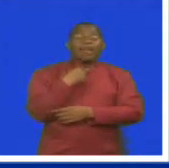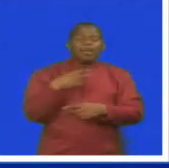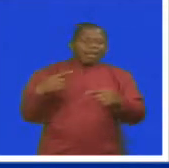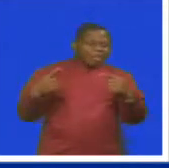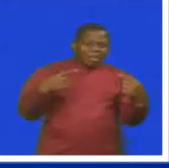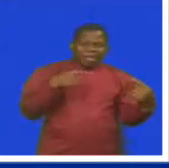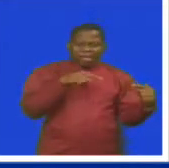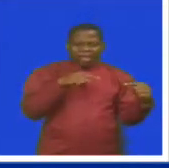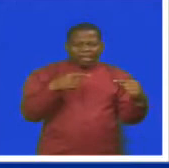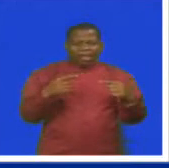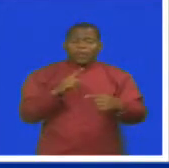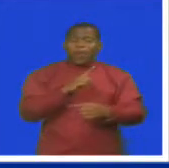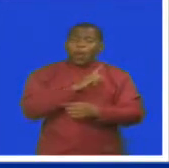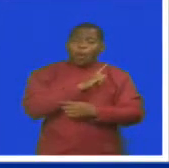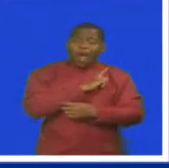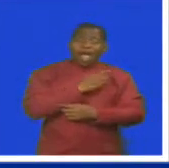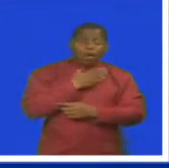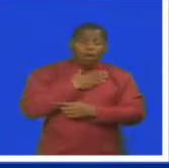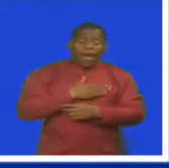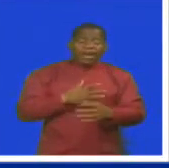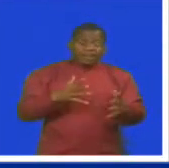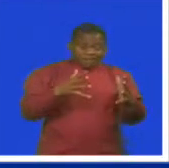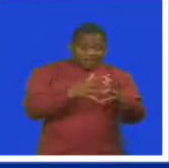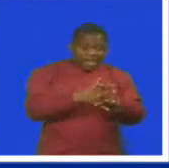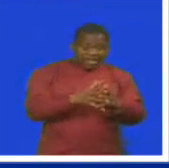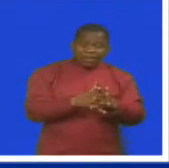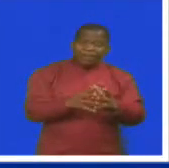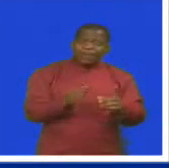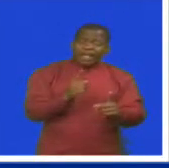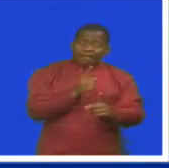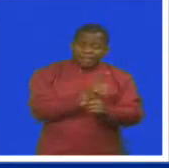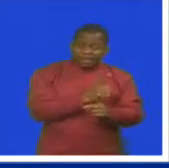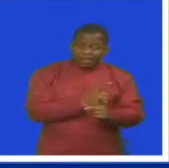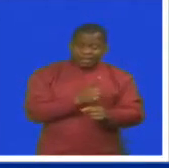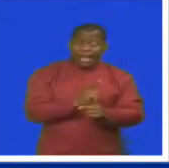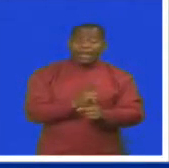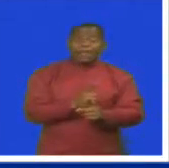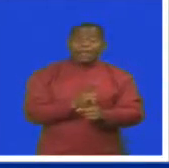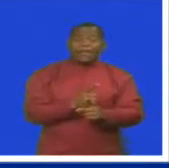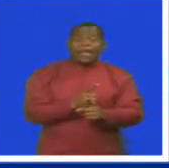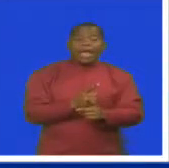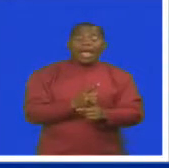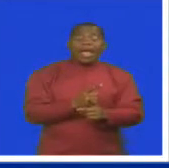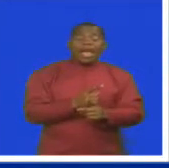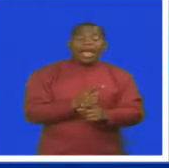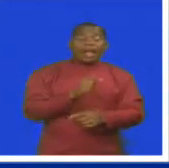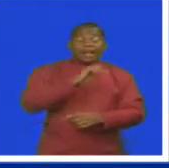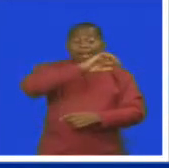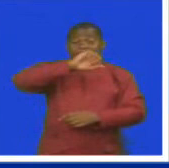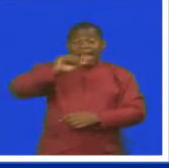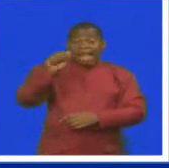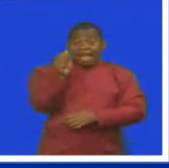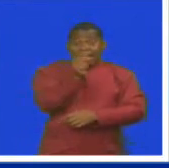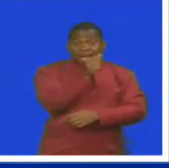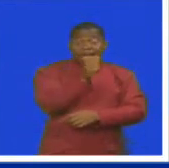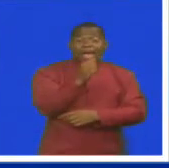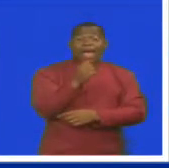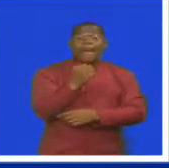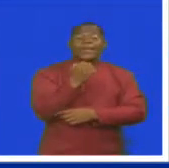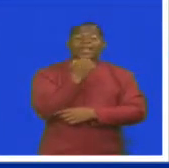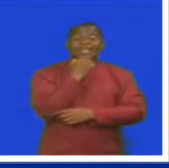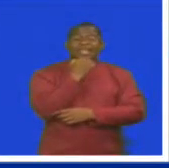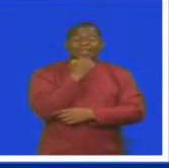yinkinga because letimoto kamanzini lesikhathanyalo dine kakhulu ting 17. Kulo 17 sochoba singalanga kuhamba